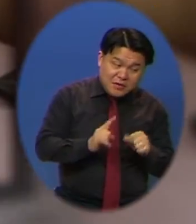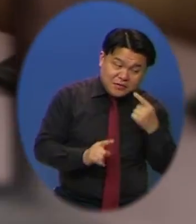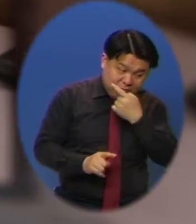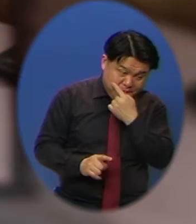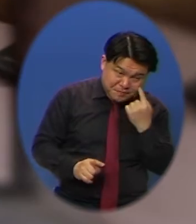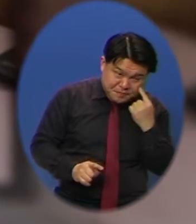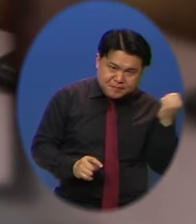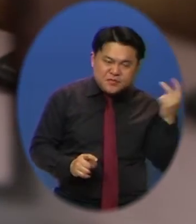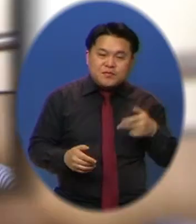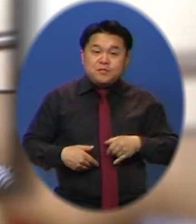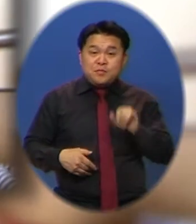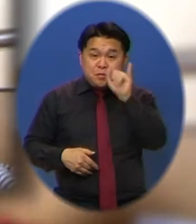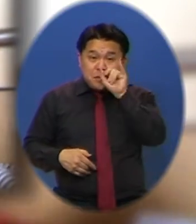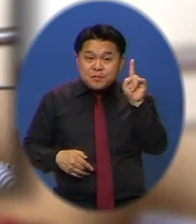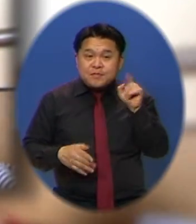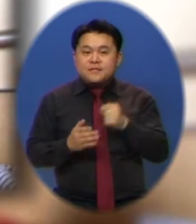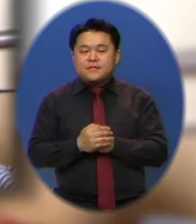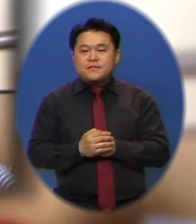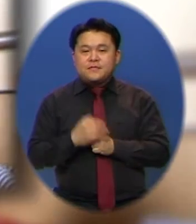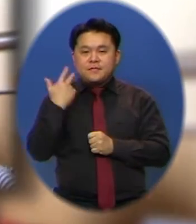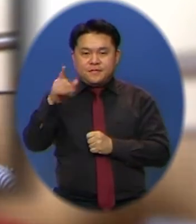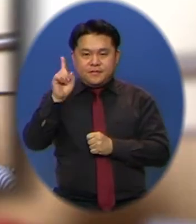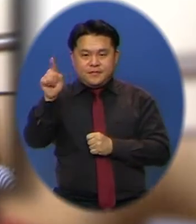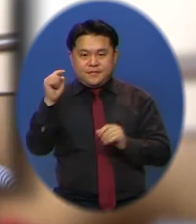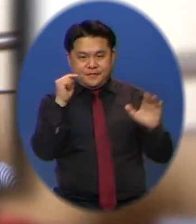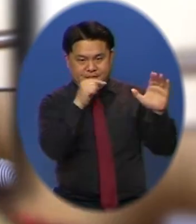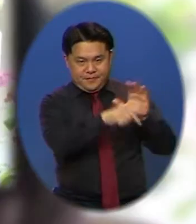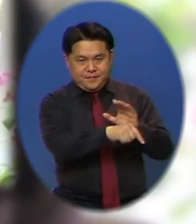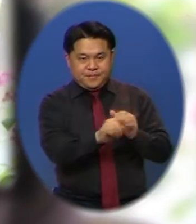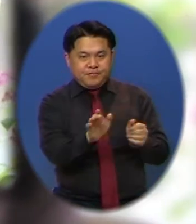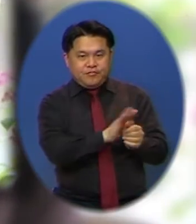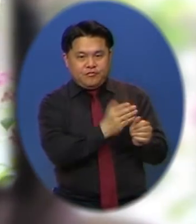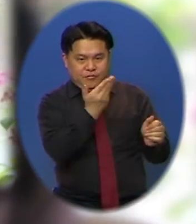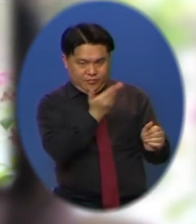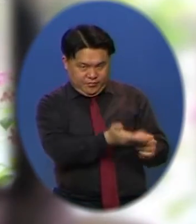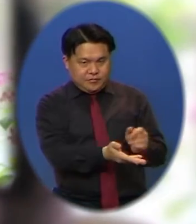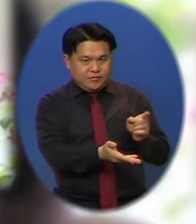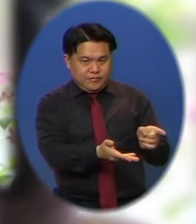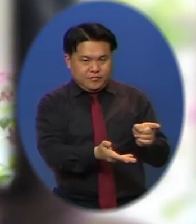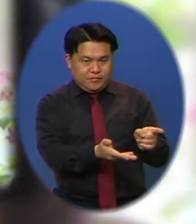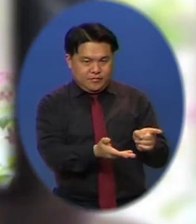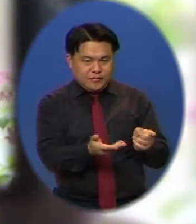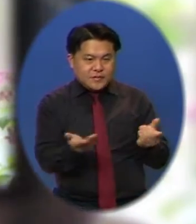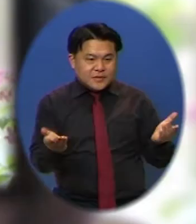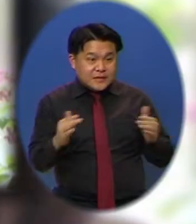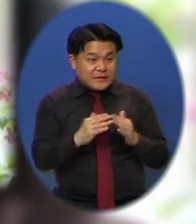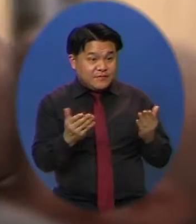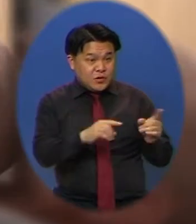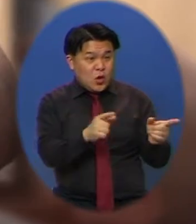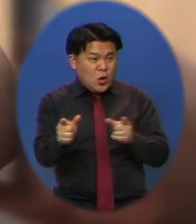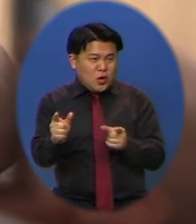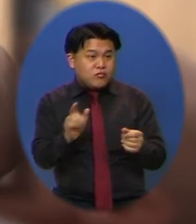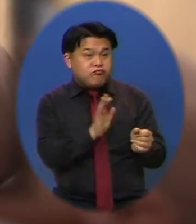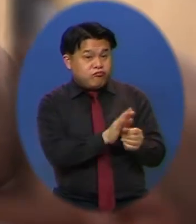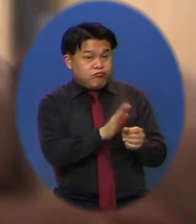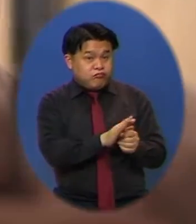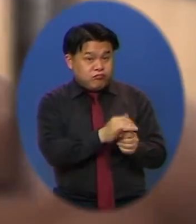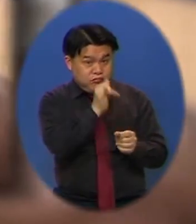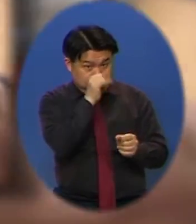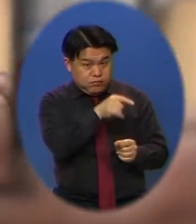하고 필요하면 일주일에 한 번씩 가정을 방문해서 가사 서비스를 지원하는 서비스 제공